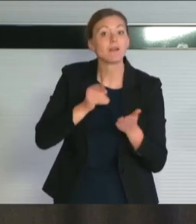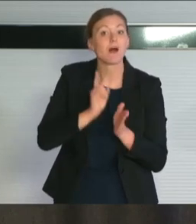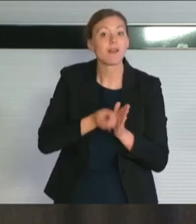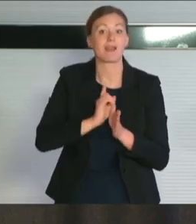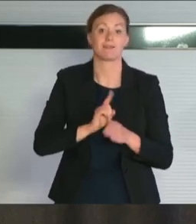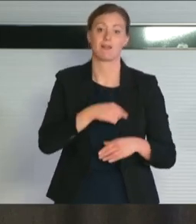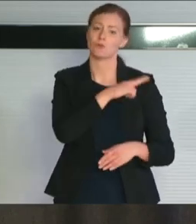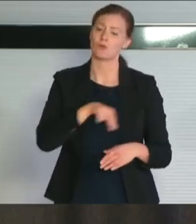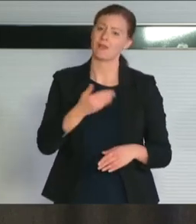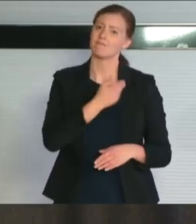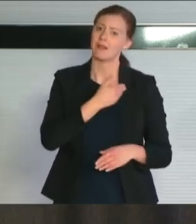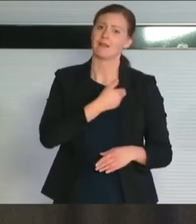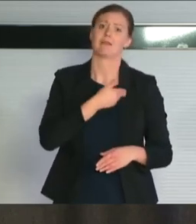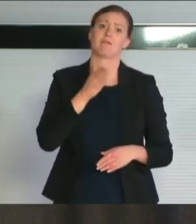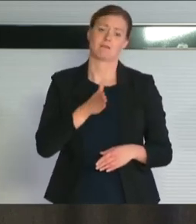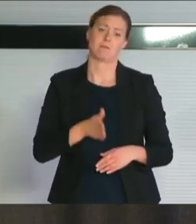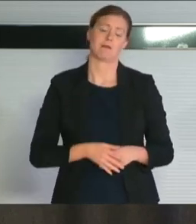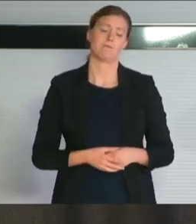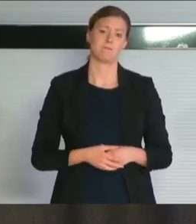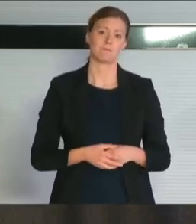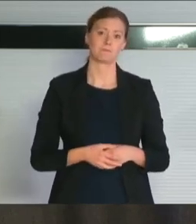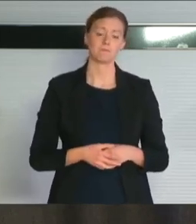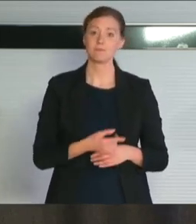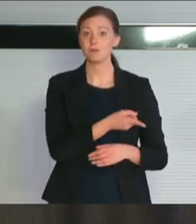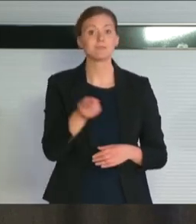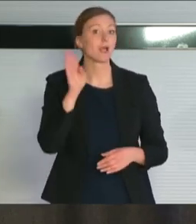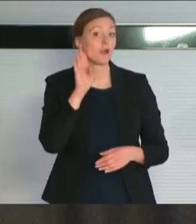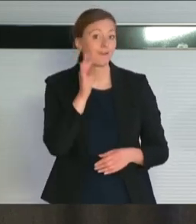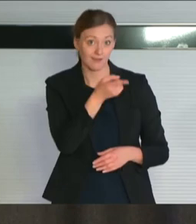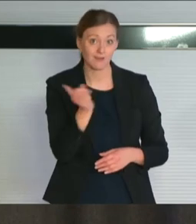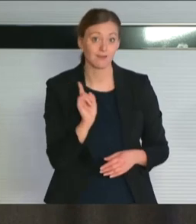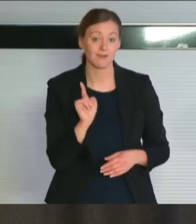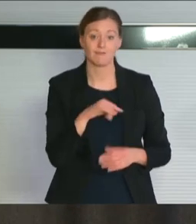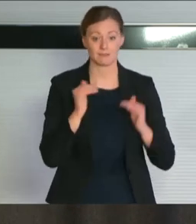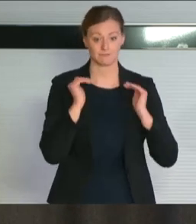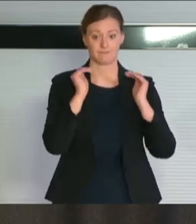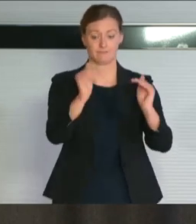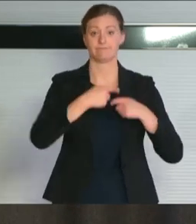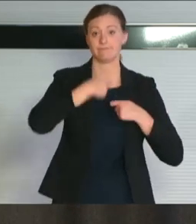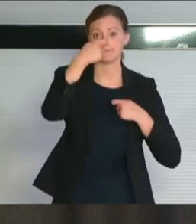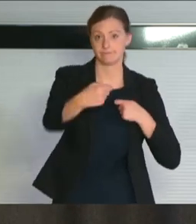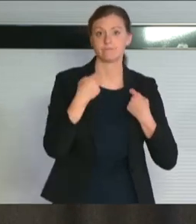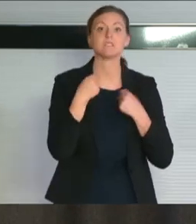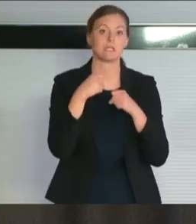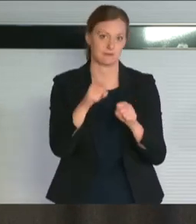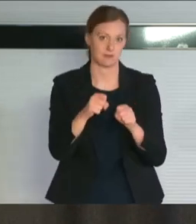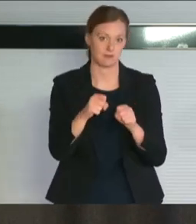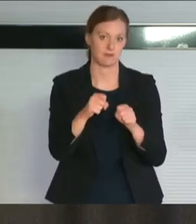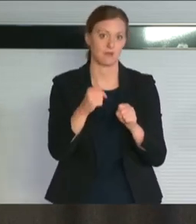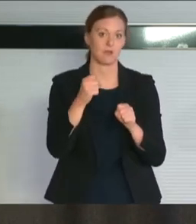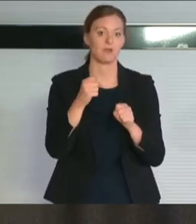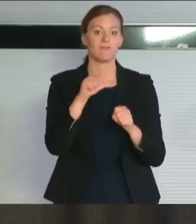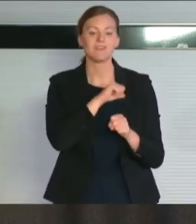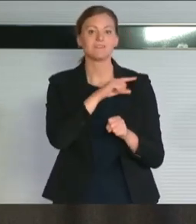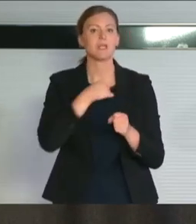Norge svært takknemlig for. Som dere hører, vi opprettholder tiltakene for det vi tror det